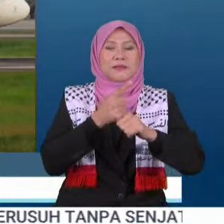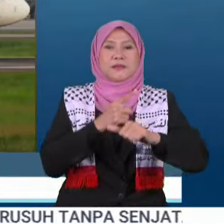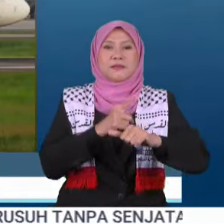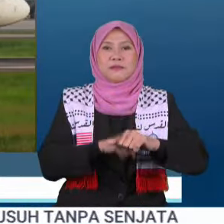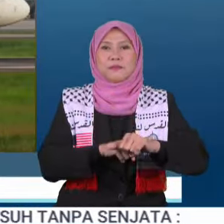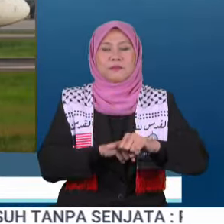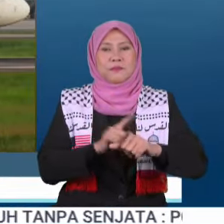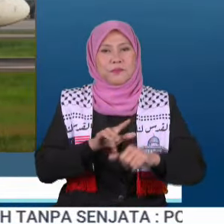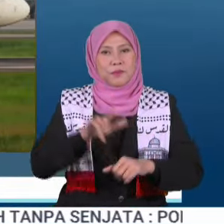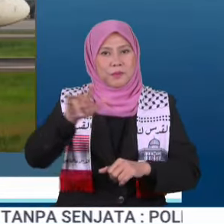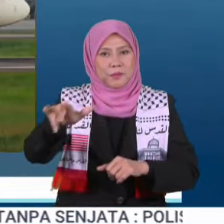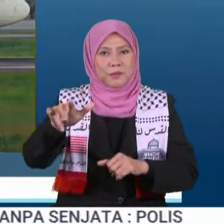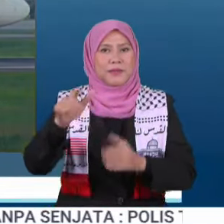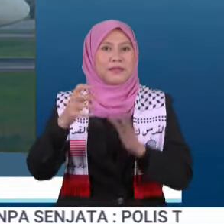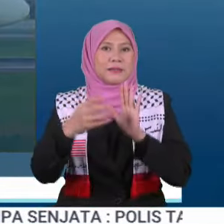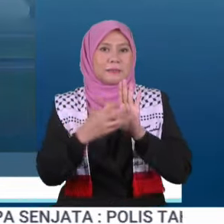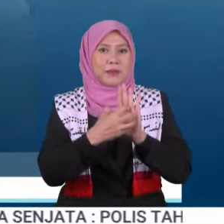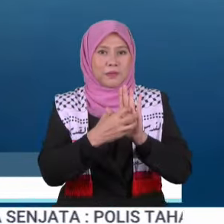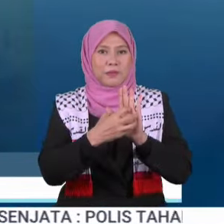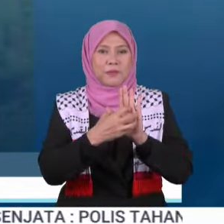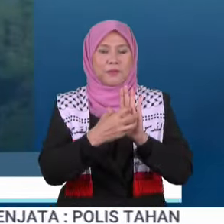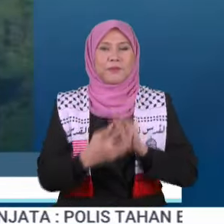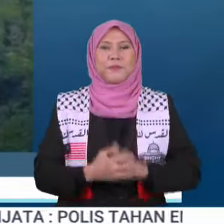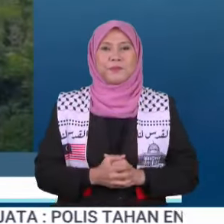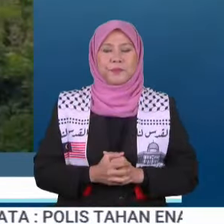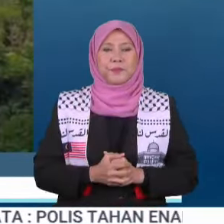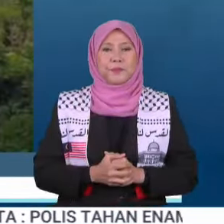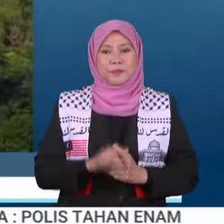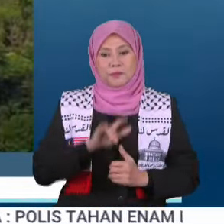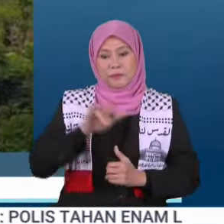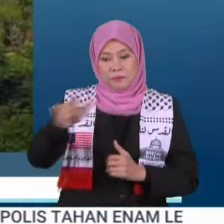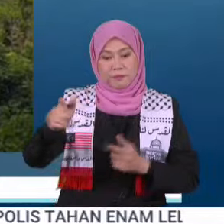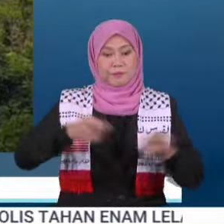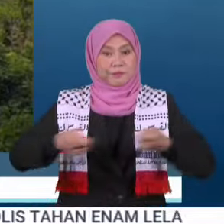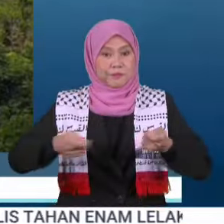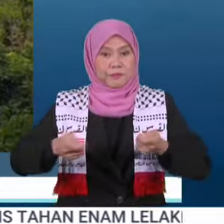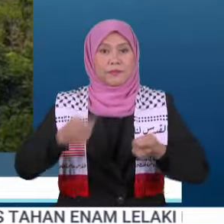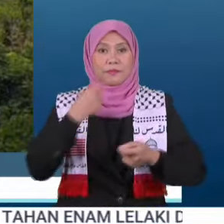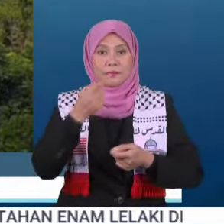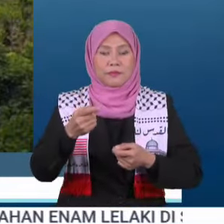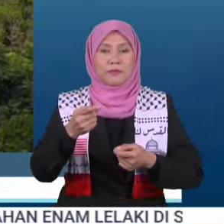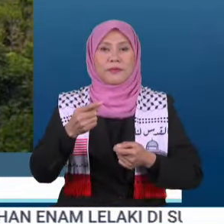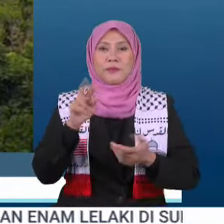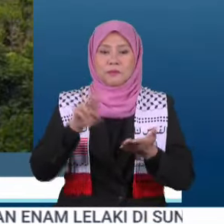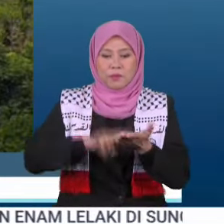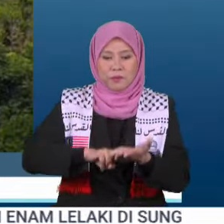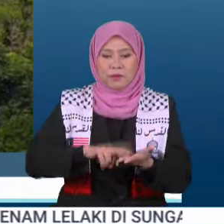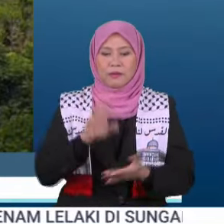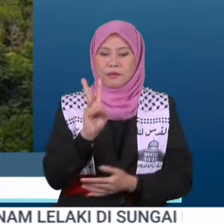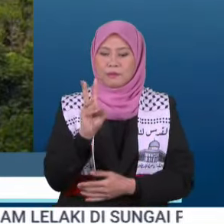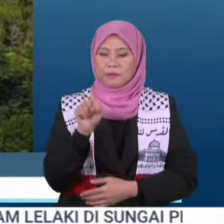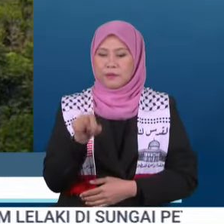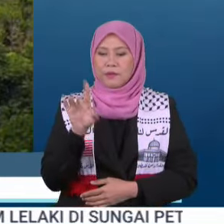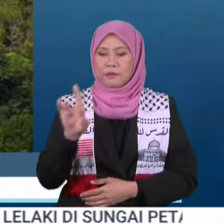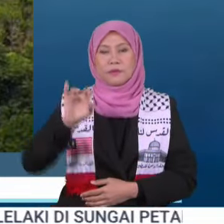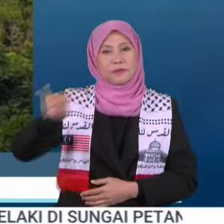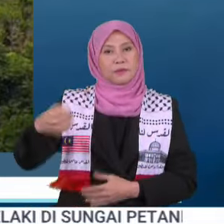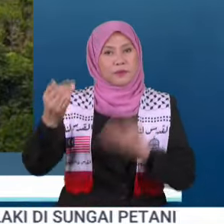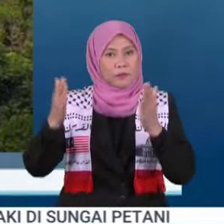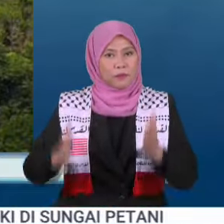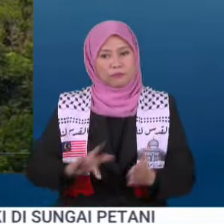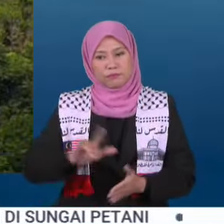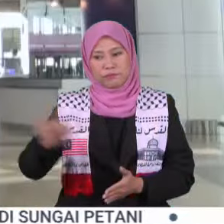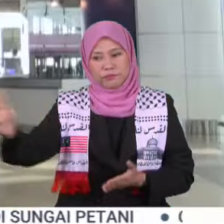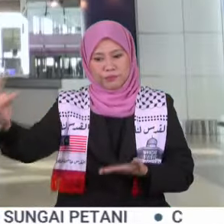dengan perkhidmatan harian ke Bangkok menurut pengendali lapangan terbang itu operasi Dom merekodkan 6.8 juta